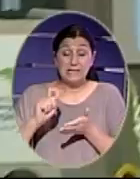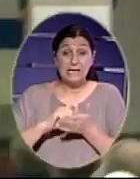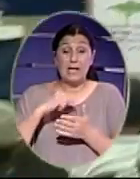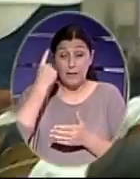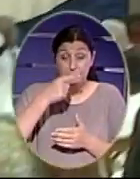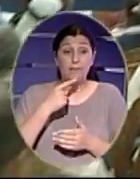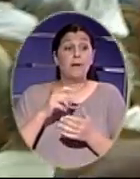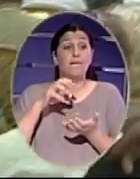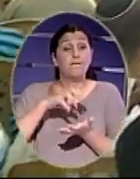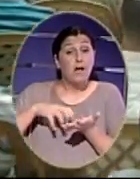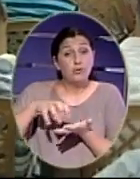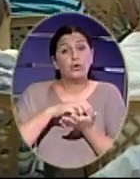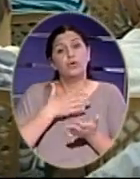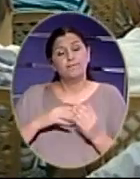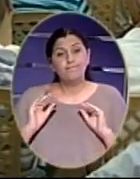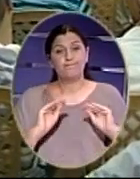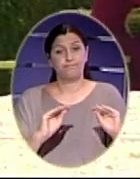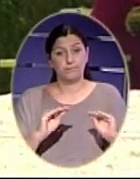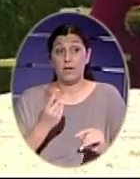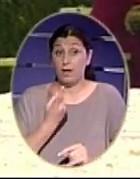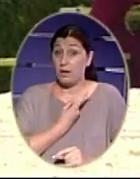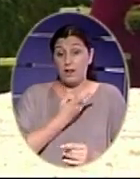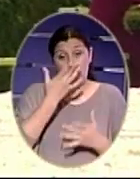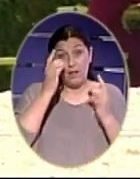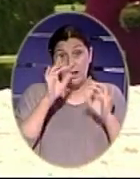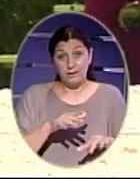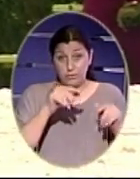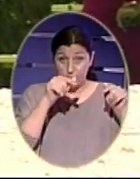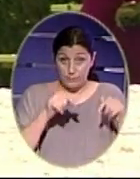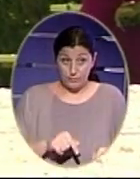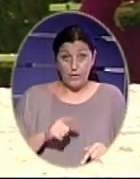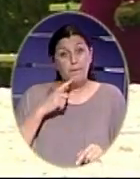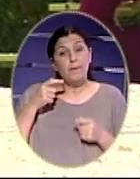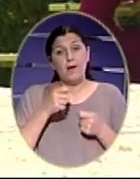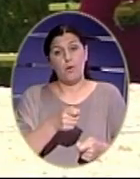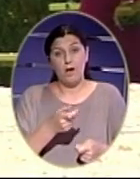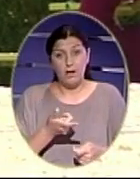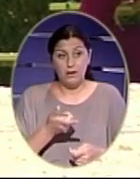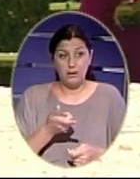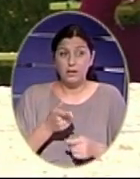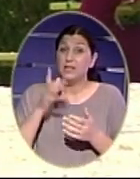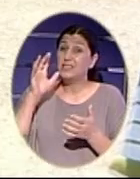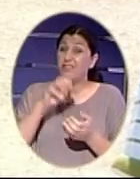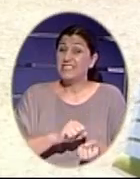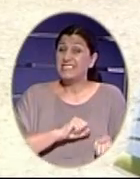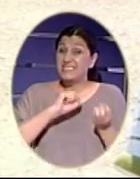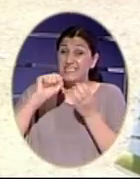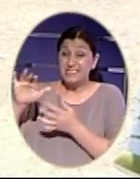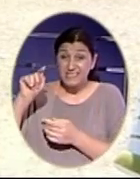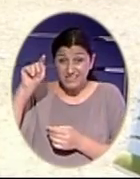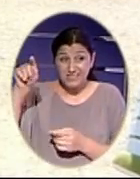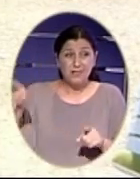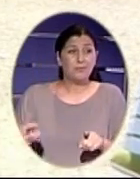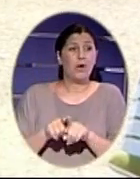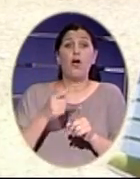והרשויות מנסים לעשות להם בית ספר, ולגרום להם לעזוב את המקום בעל כורחם. לתפוס את הילדים ולשלח אותם שם, זה